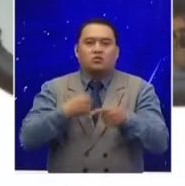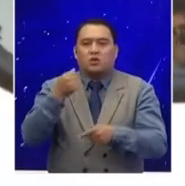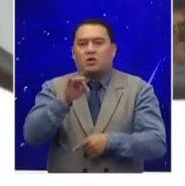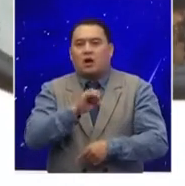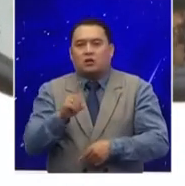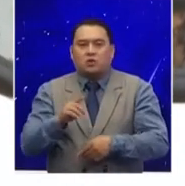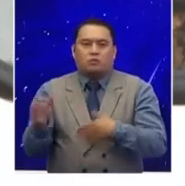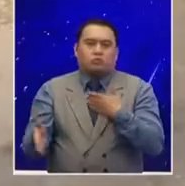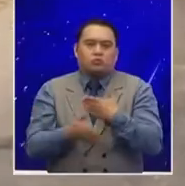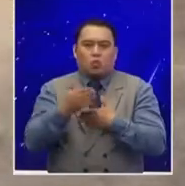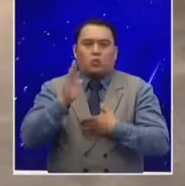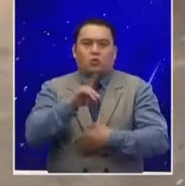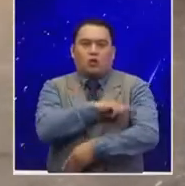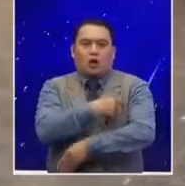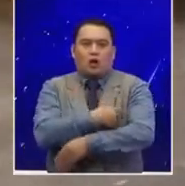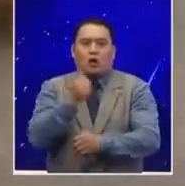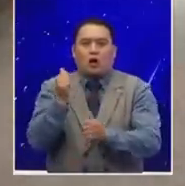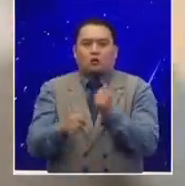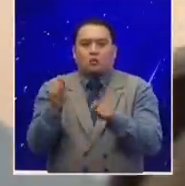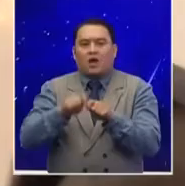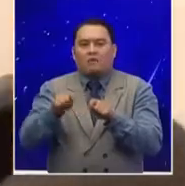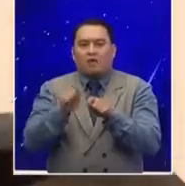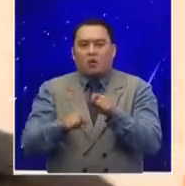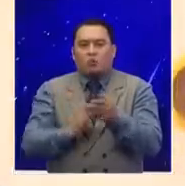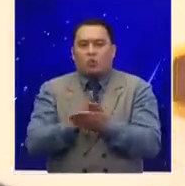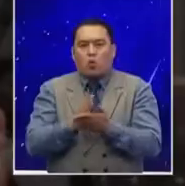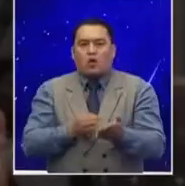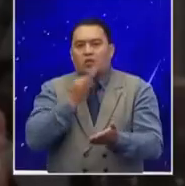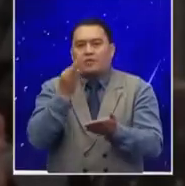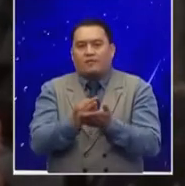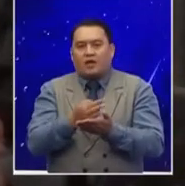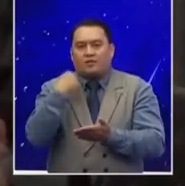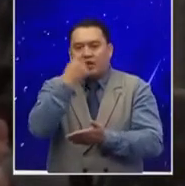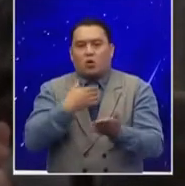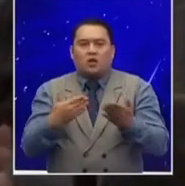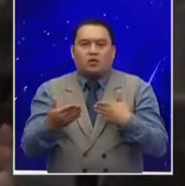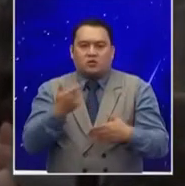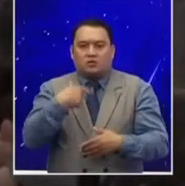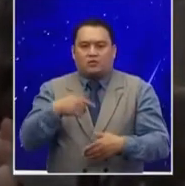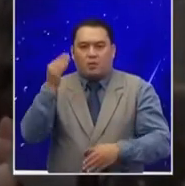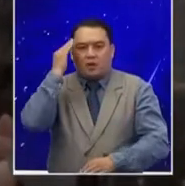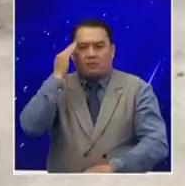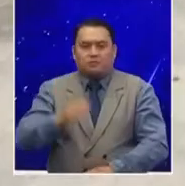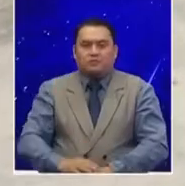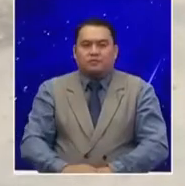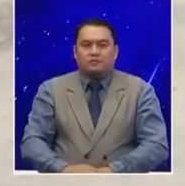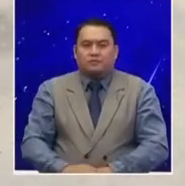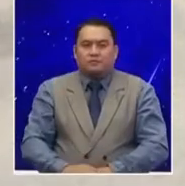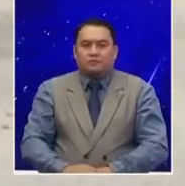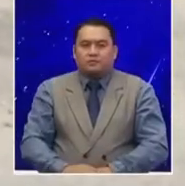сами блюстители санитарных норм, каждый проведенный рейд служит более ответственному отношению к соблюдению мер